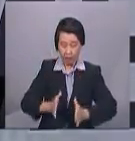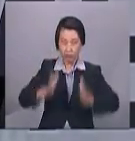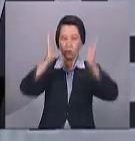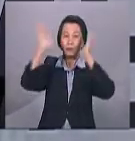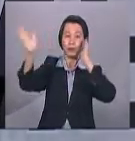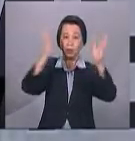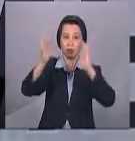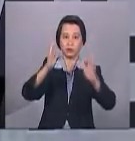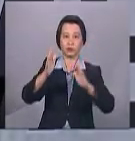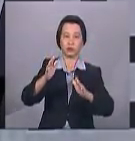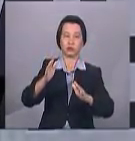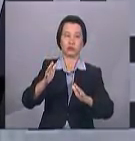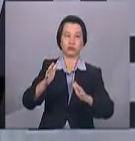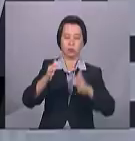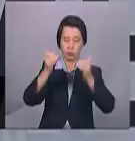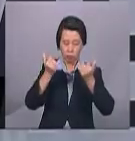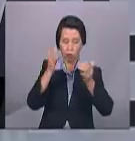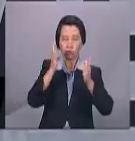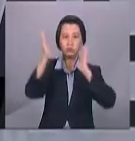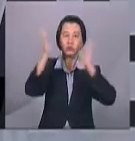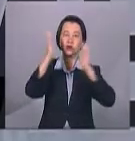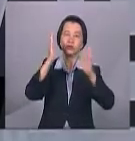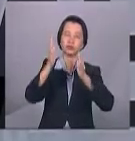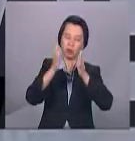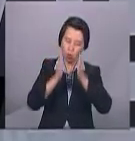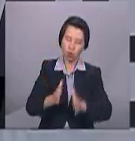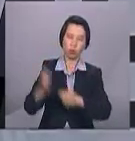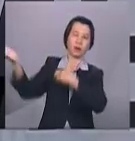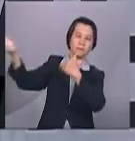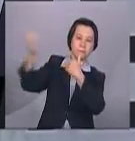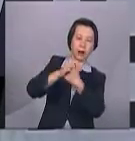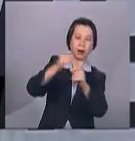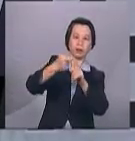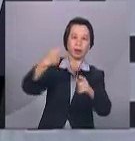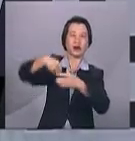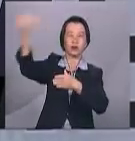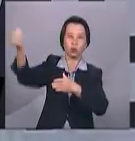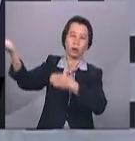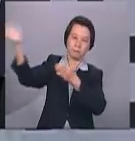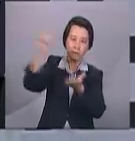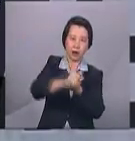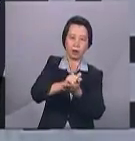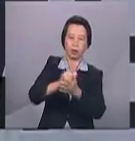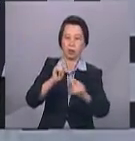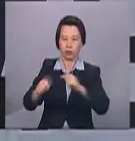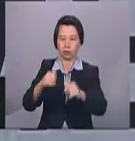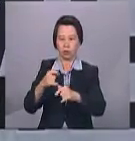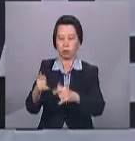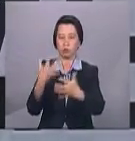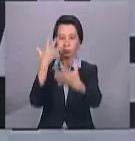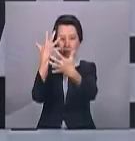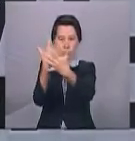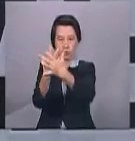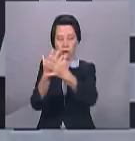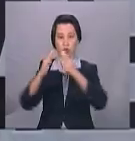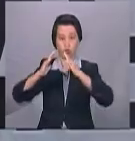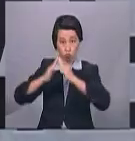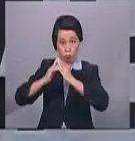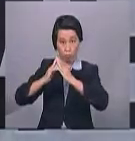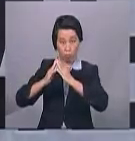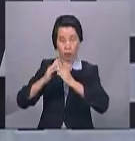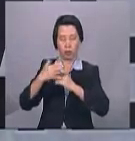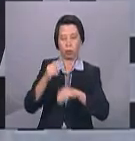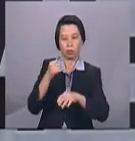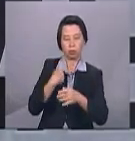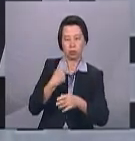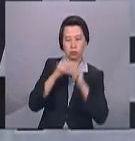kena ambil tindakan. Tindakan yang lepas fasa pertama ialah kita kuarantin di rumah. Dan kita